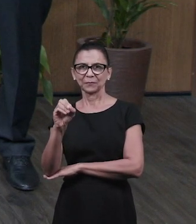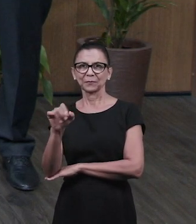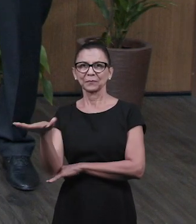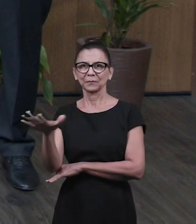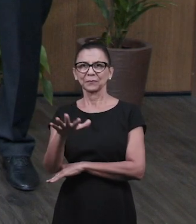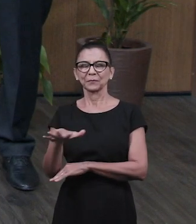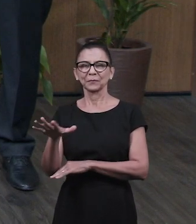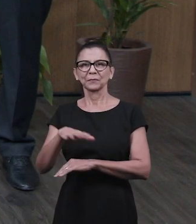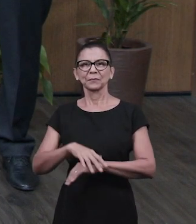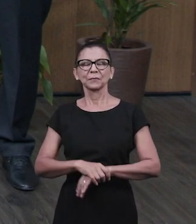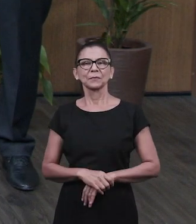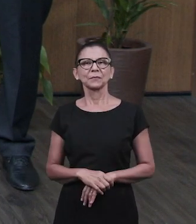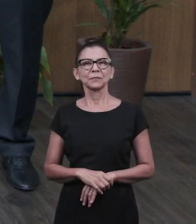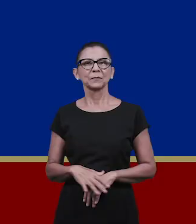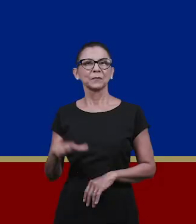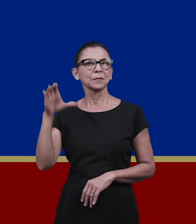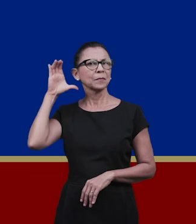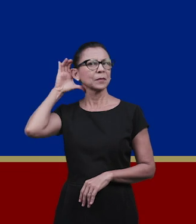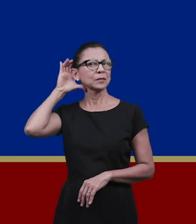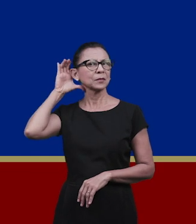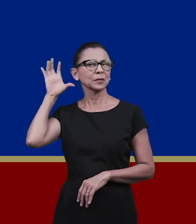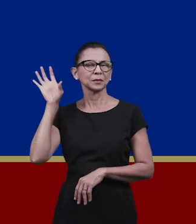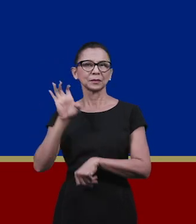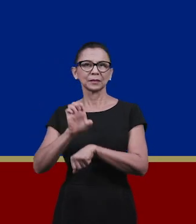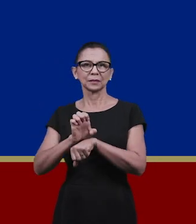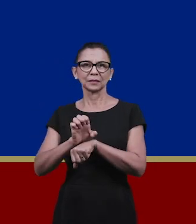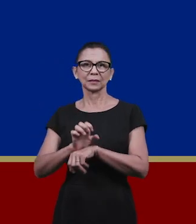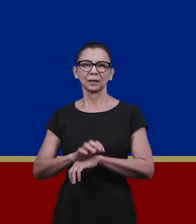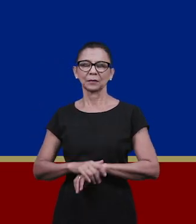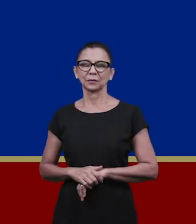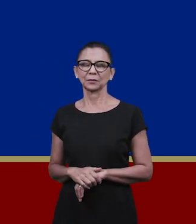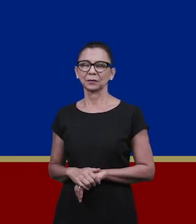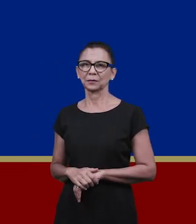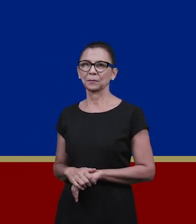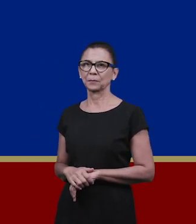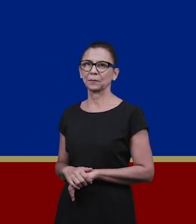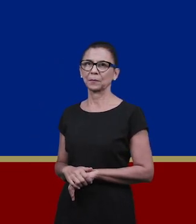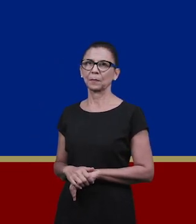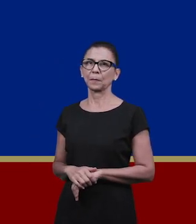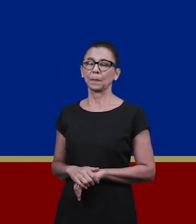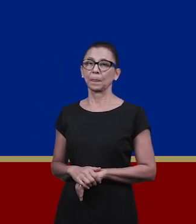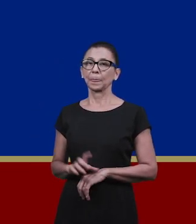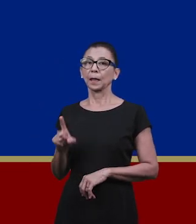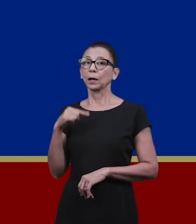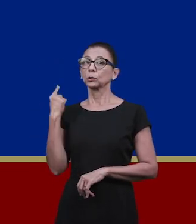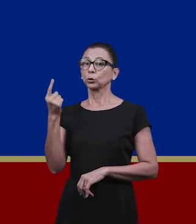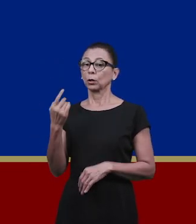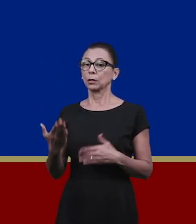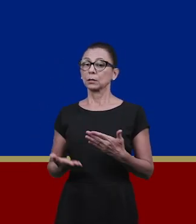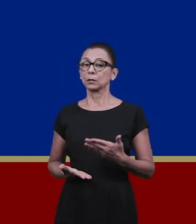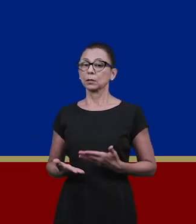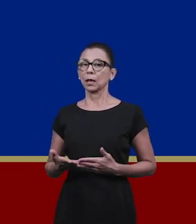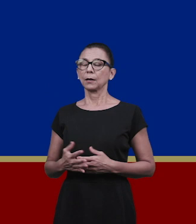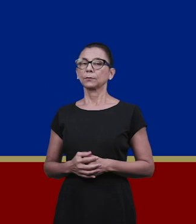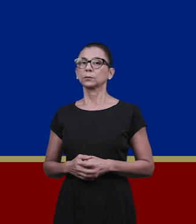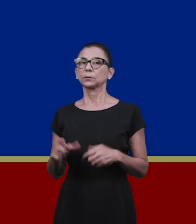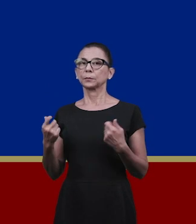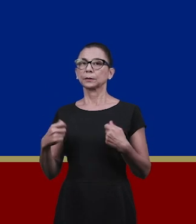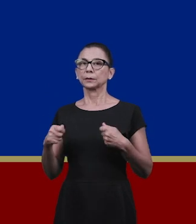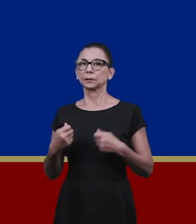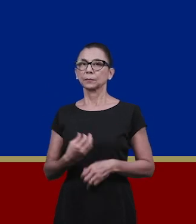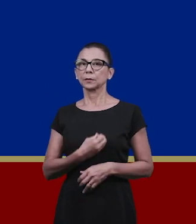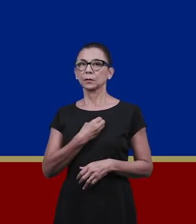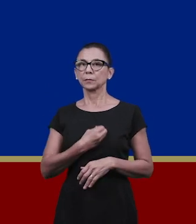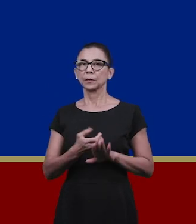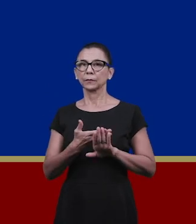Paulo Serra de Rondonópolis, Mato Grosso, qui a écrit: comme serviteur,